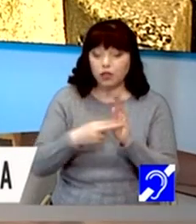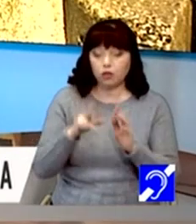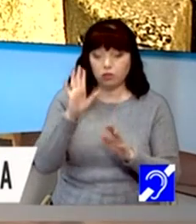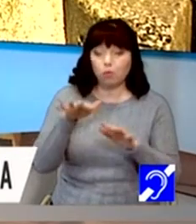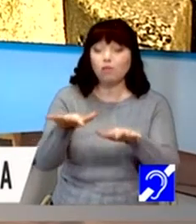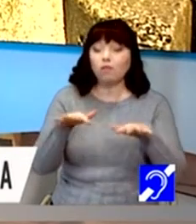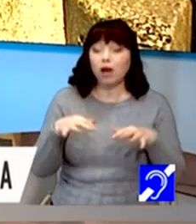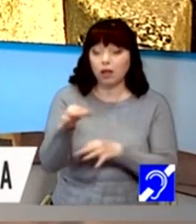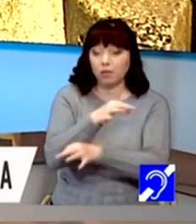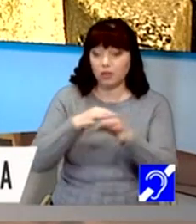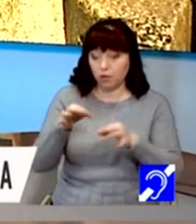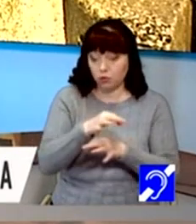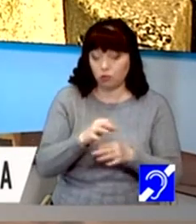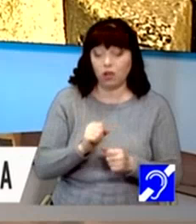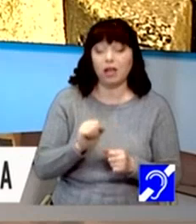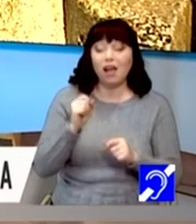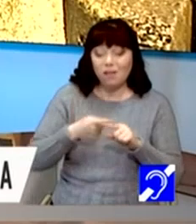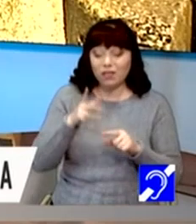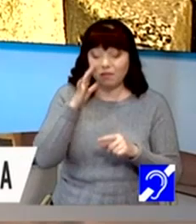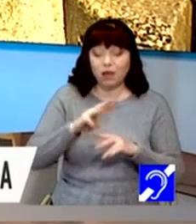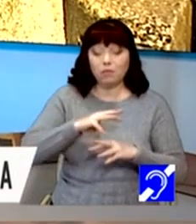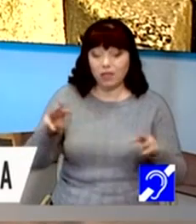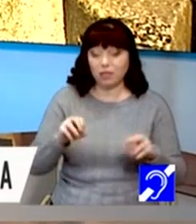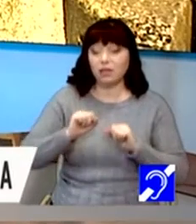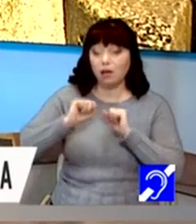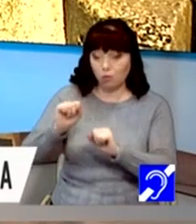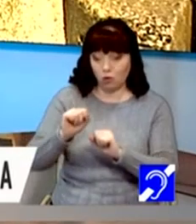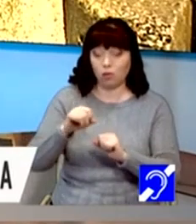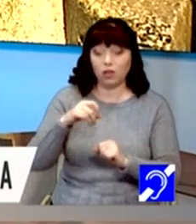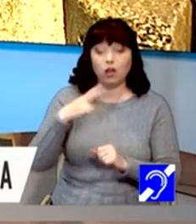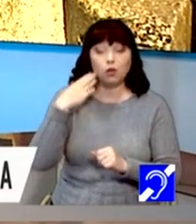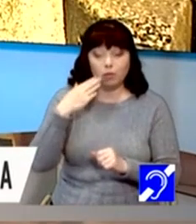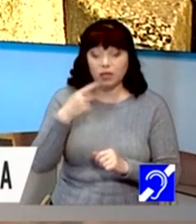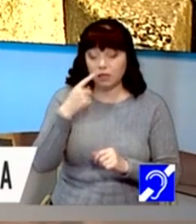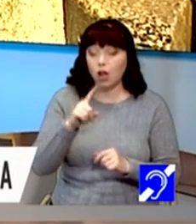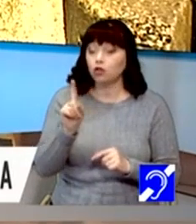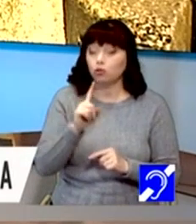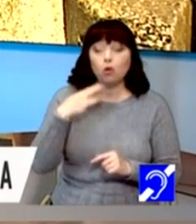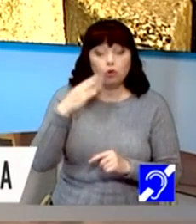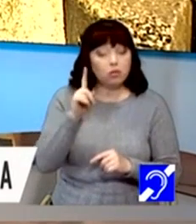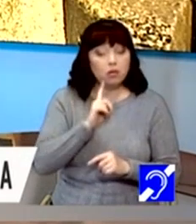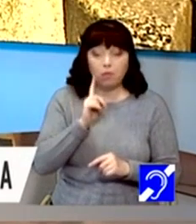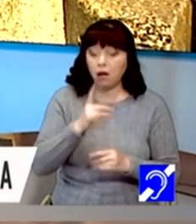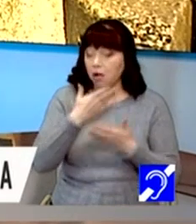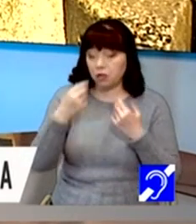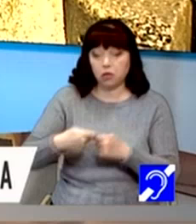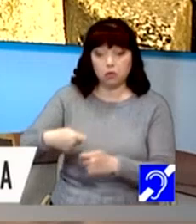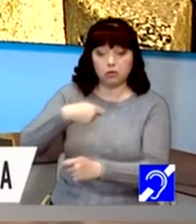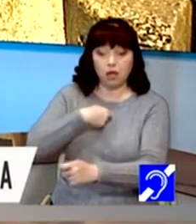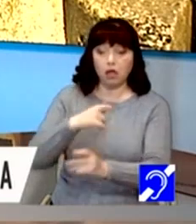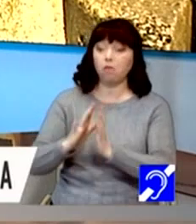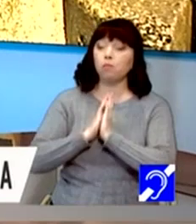Insta câteva zile în același timp Ministrul Apărării de la București a declarat adaugam dată România nu are o cerere din partea